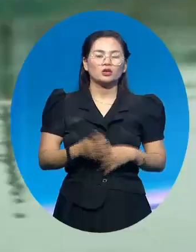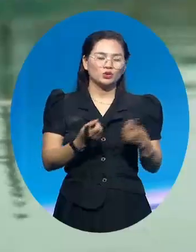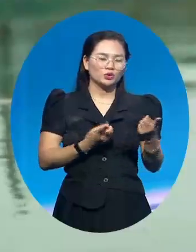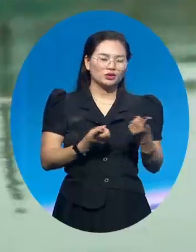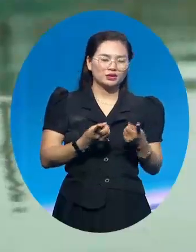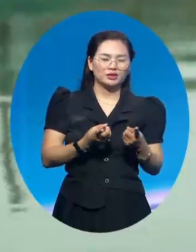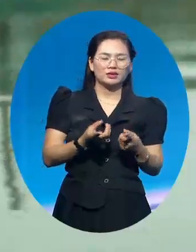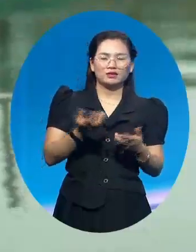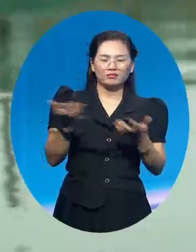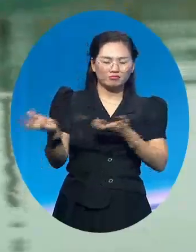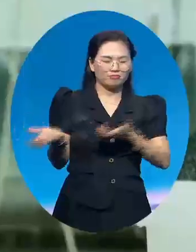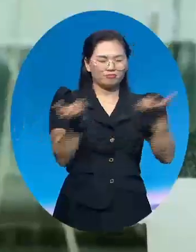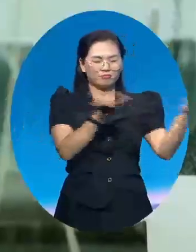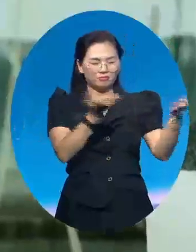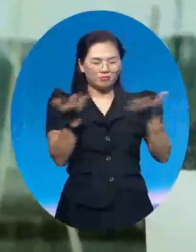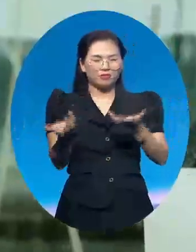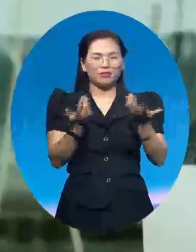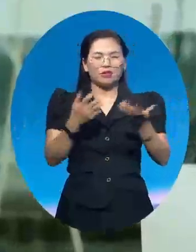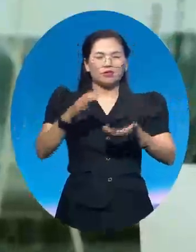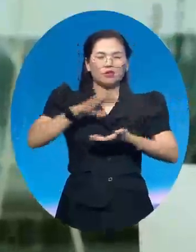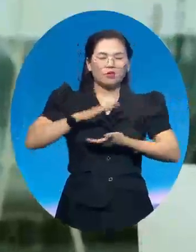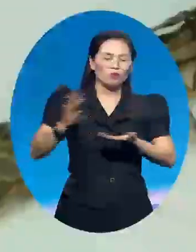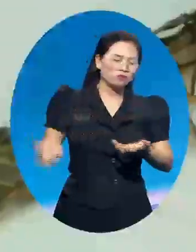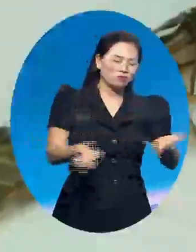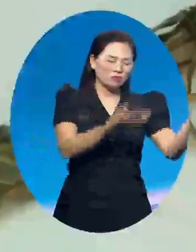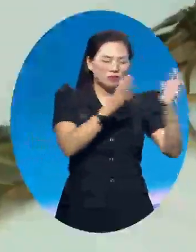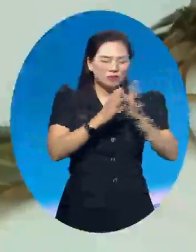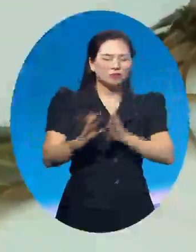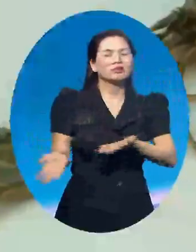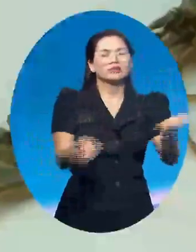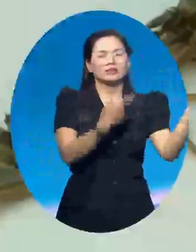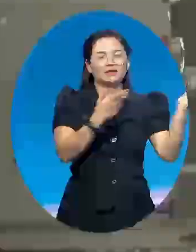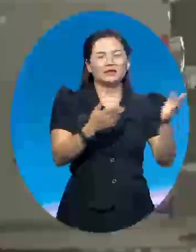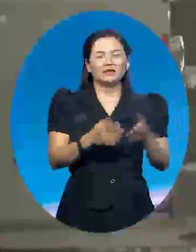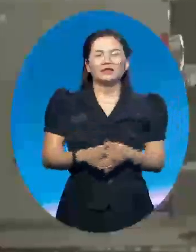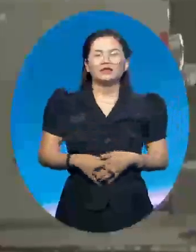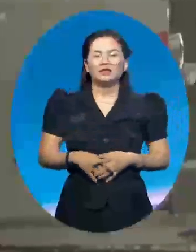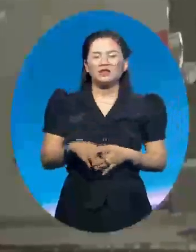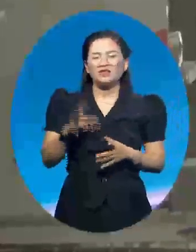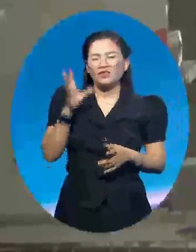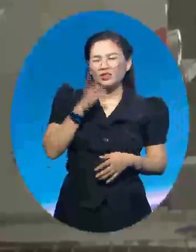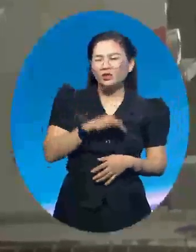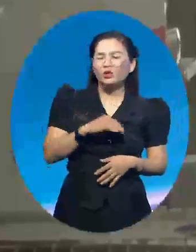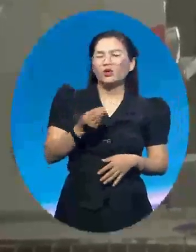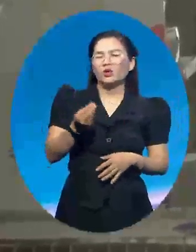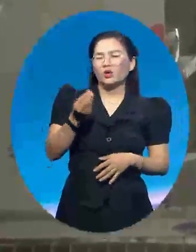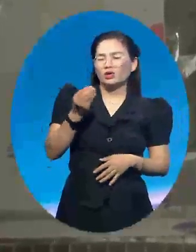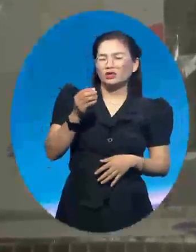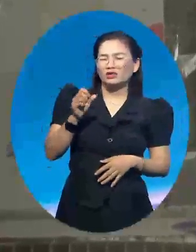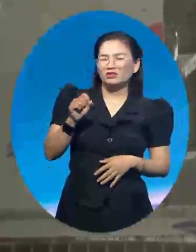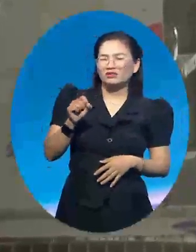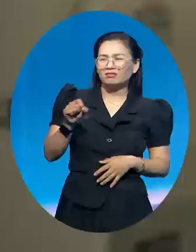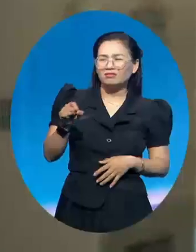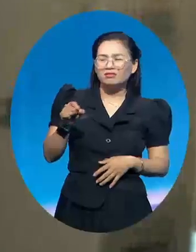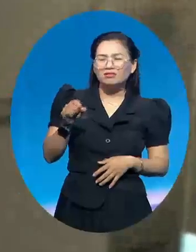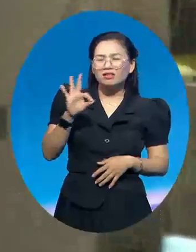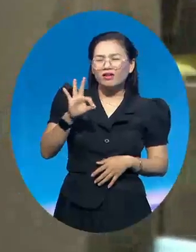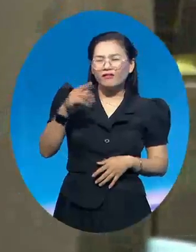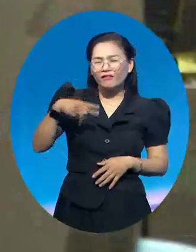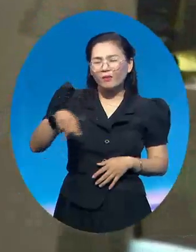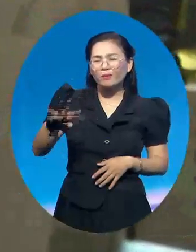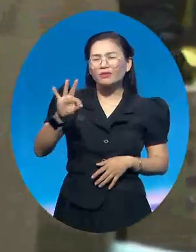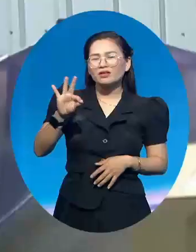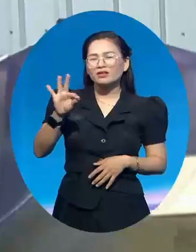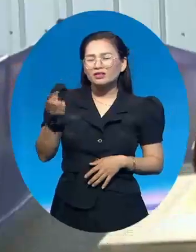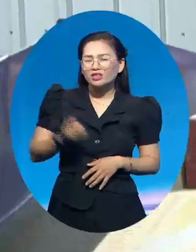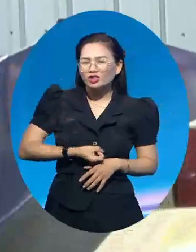phát nhanh lập các trạm đóng hàng bổ sung để đảm bảo vận chuyển hiệu quả nhất hàng thực phẩm tươi sống và thực phẩm theo mùa. Tại Nam Sương, thủ phủ